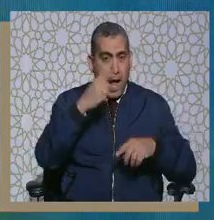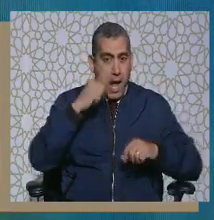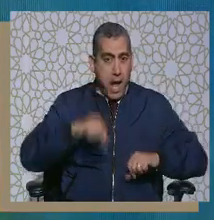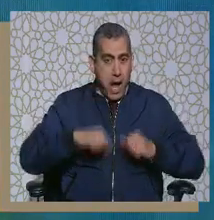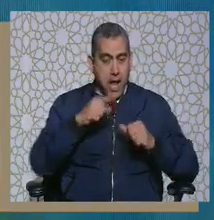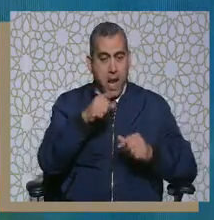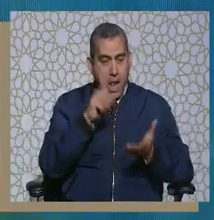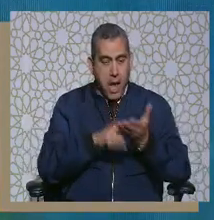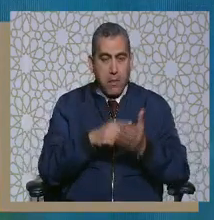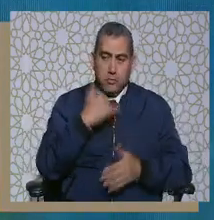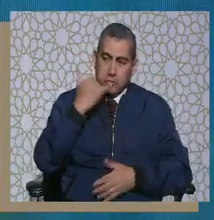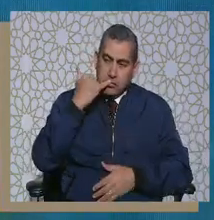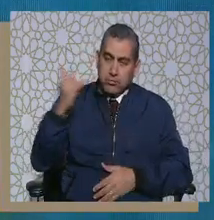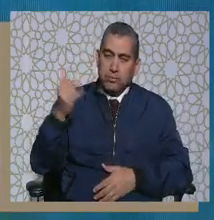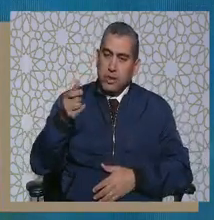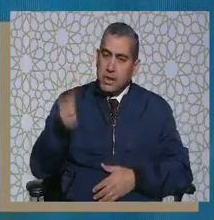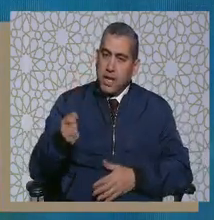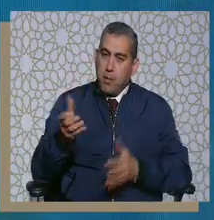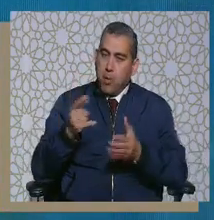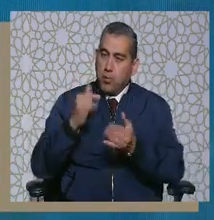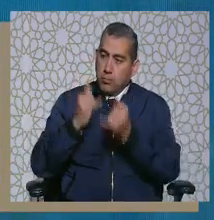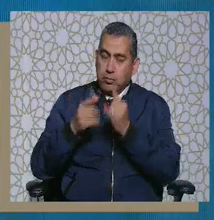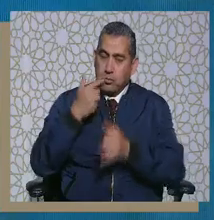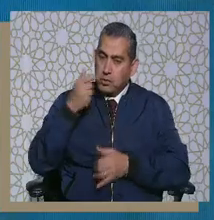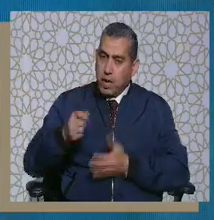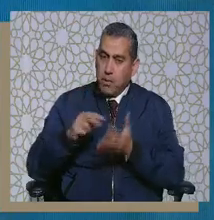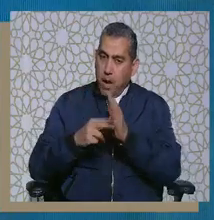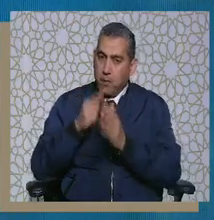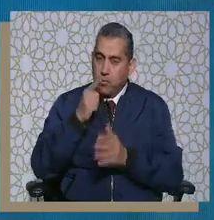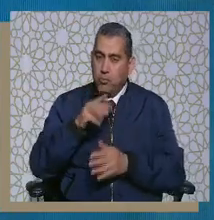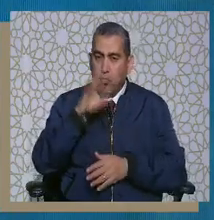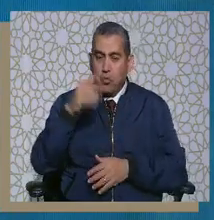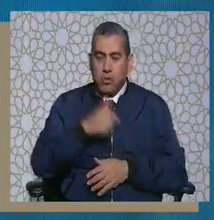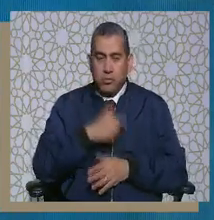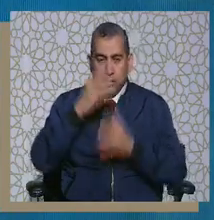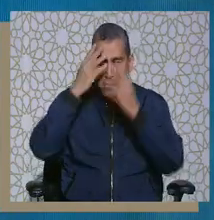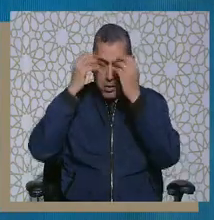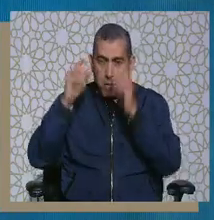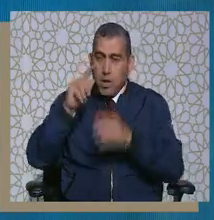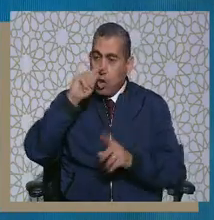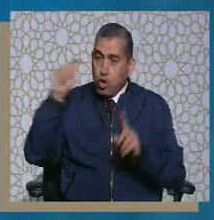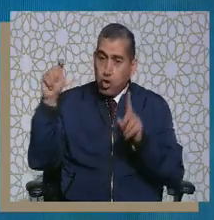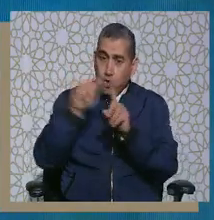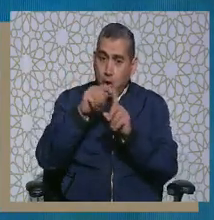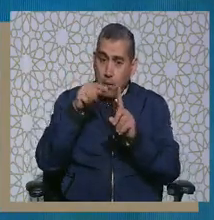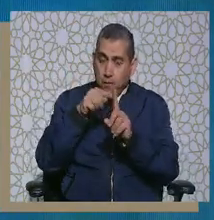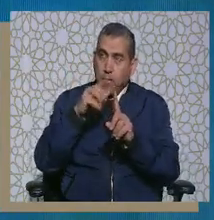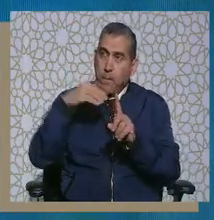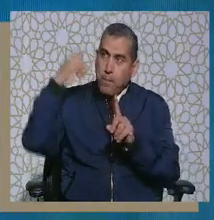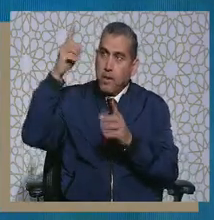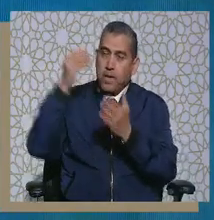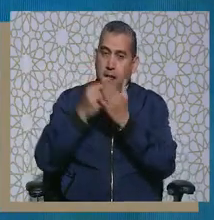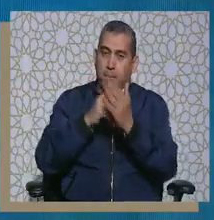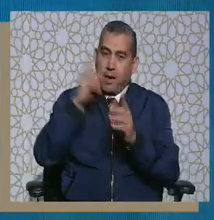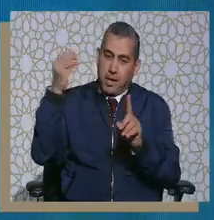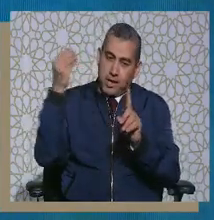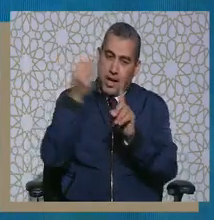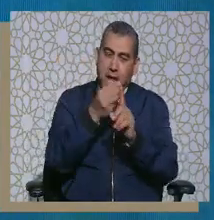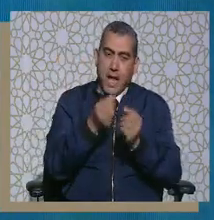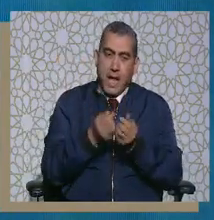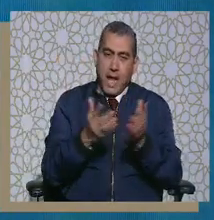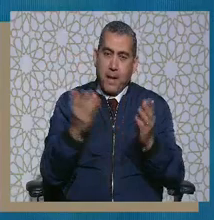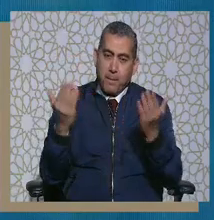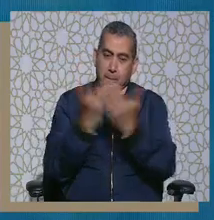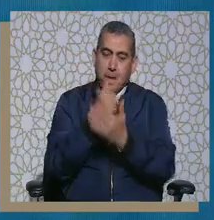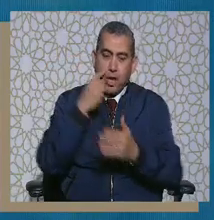اعملي زي ما احنا قلنا كده اهو وخلاص والظلم بتاعك والظلم اللي انت ظلمتيه ده ربنا هيجيب لك خير كبير بيه